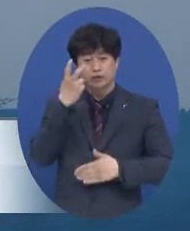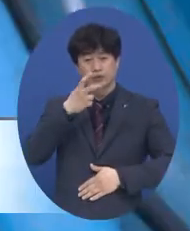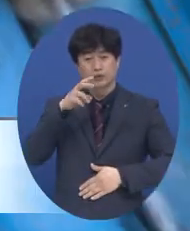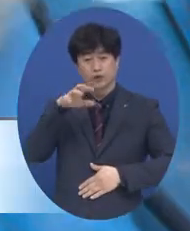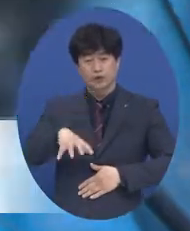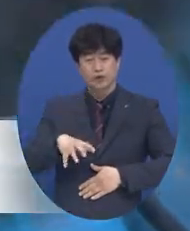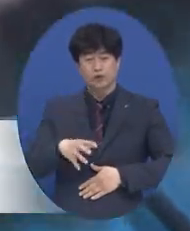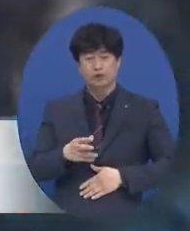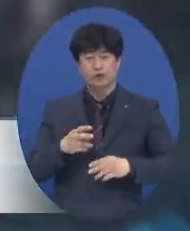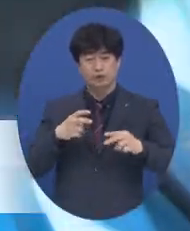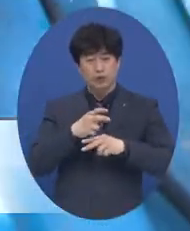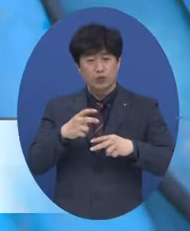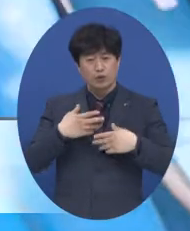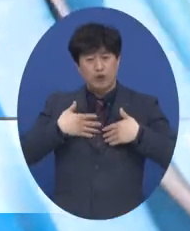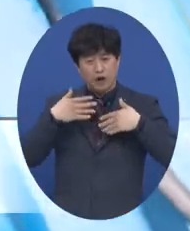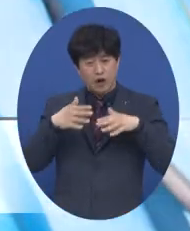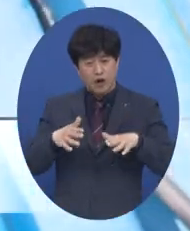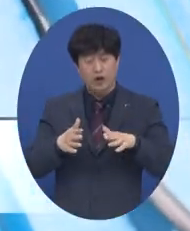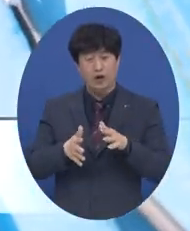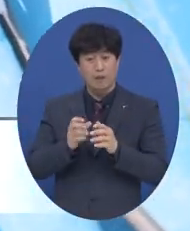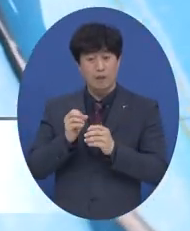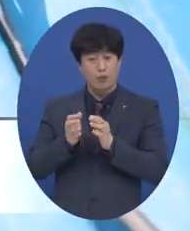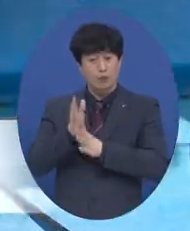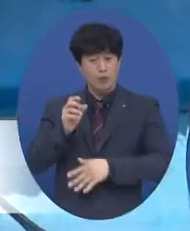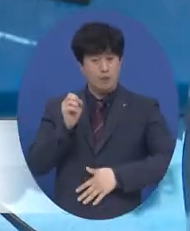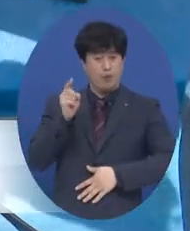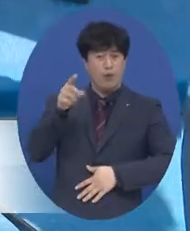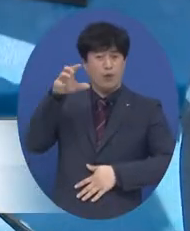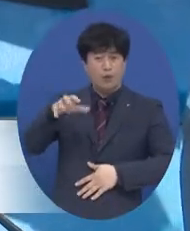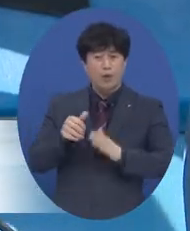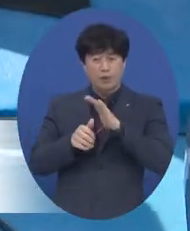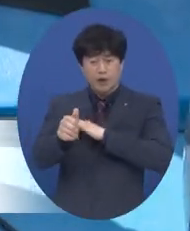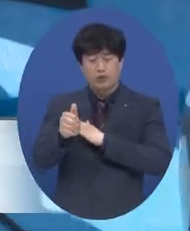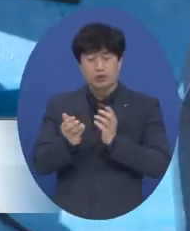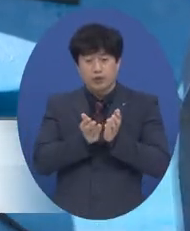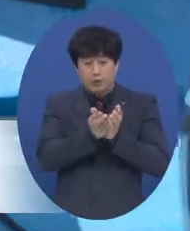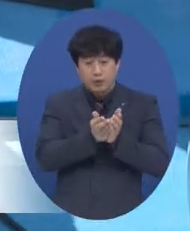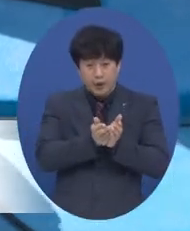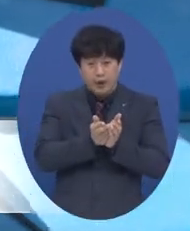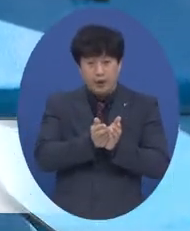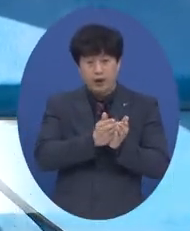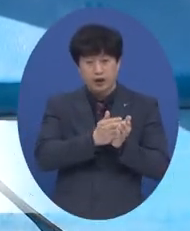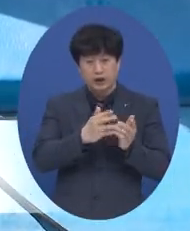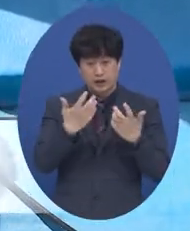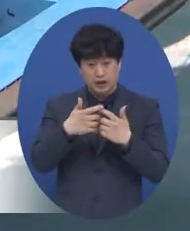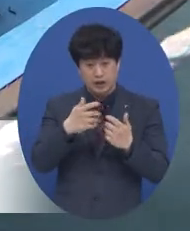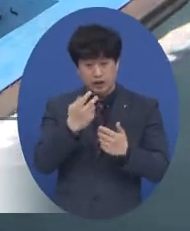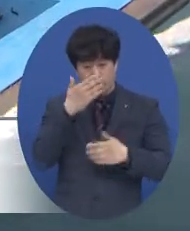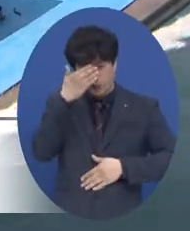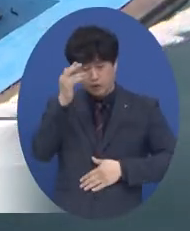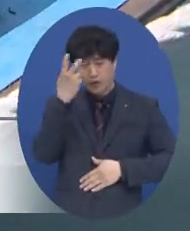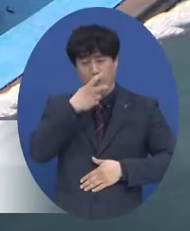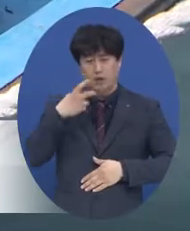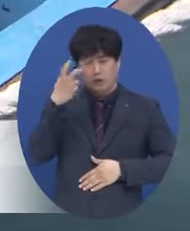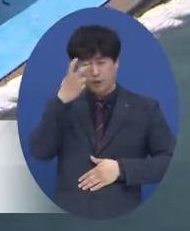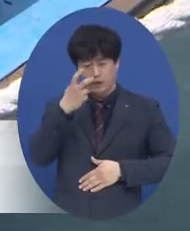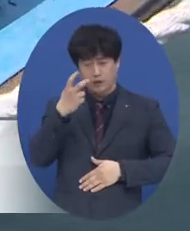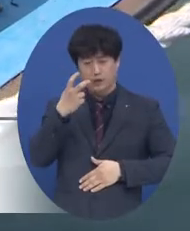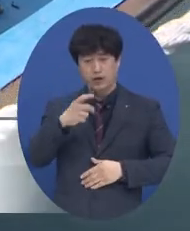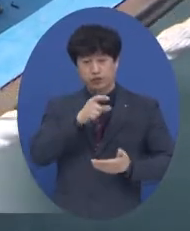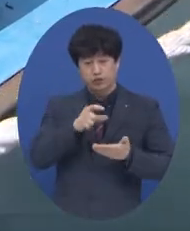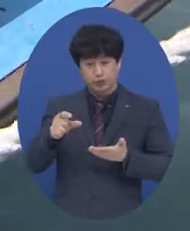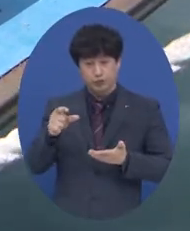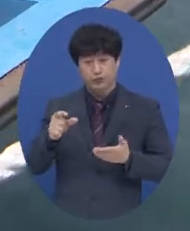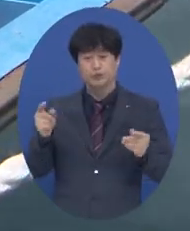여건이 열악한 도서벽지를 방문해 어선과 엄용 기자재를 무상으로 점검해주고 부품 등을